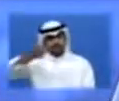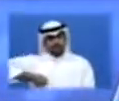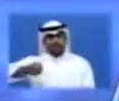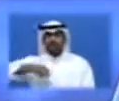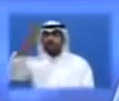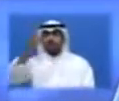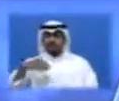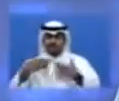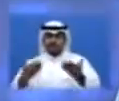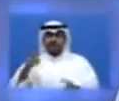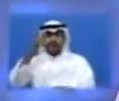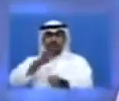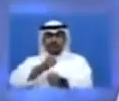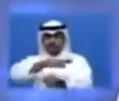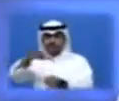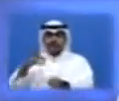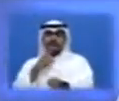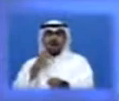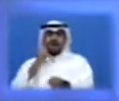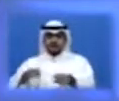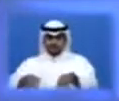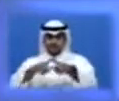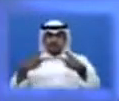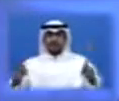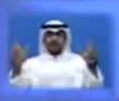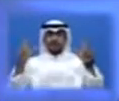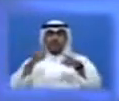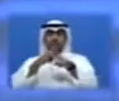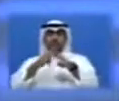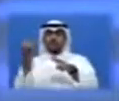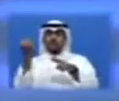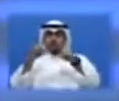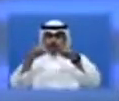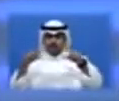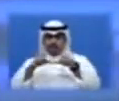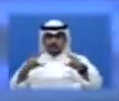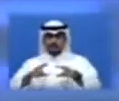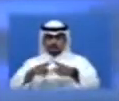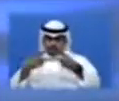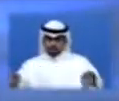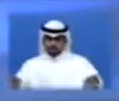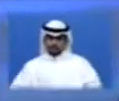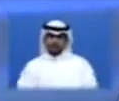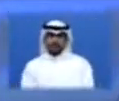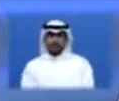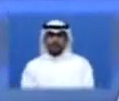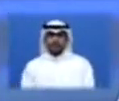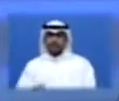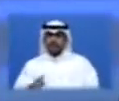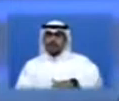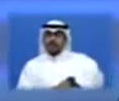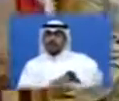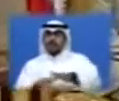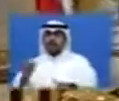السلام عليكم ورحمة الله وبركاته. نشرة الأخبار المحلية من تلفزيون دولة الكويت، نبدأها بأهم العناوين. سمو